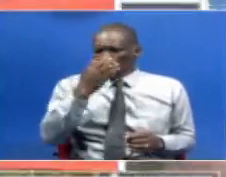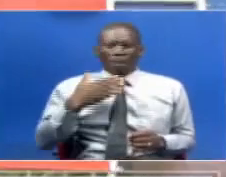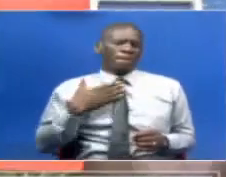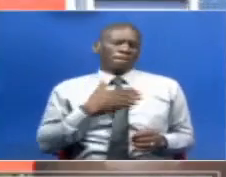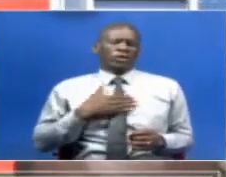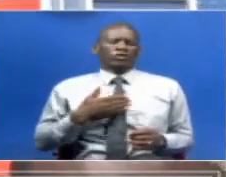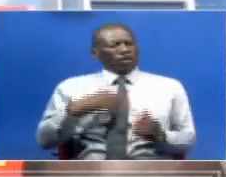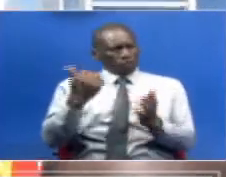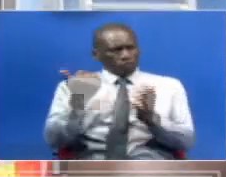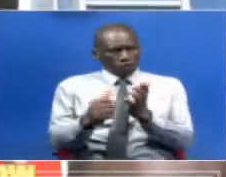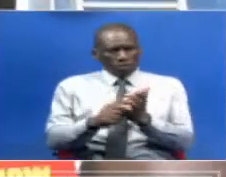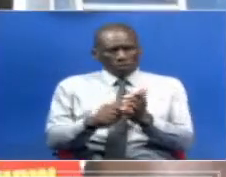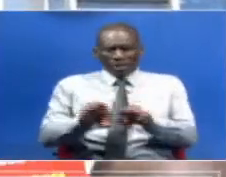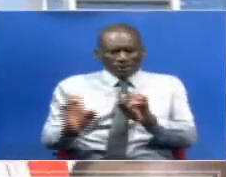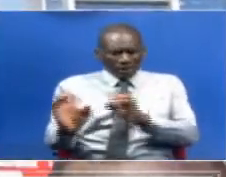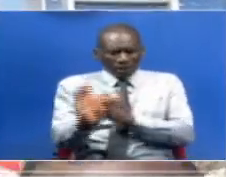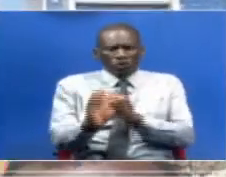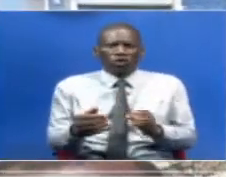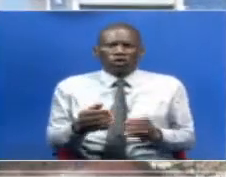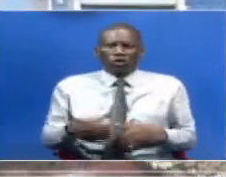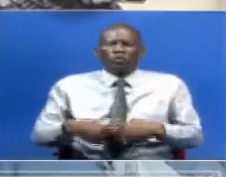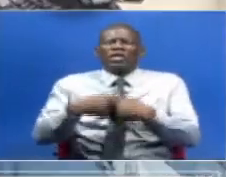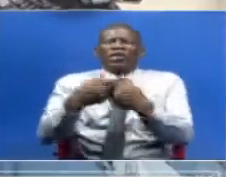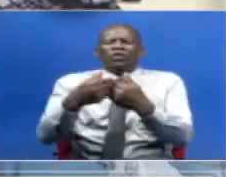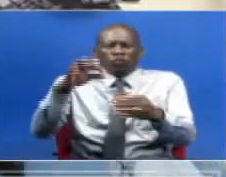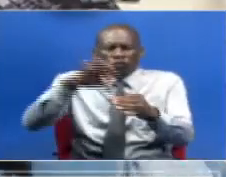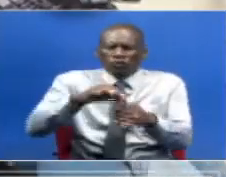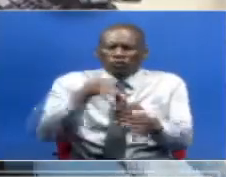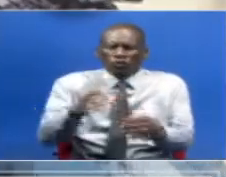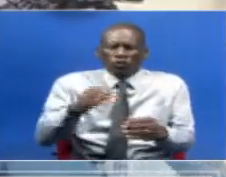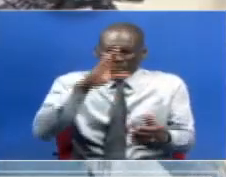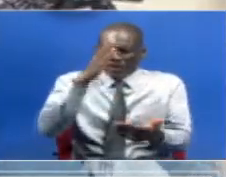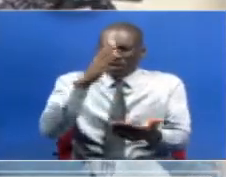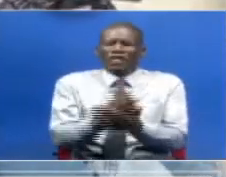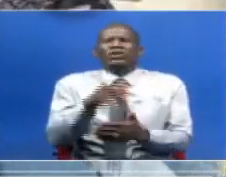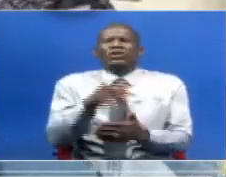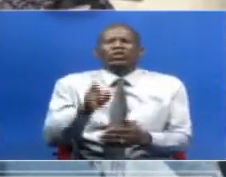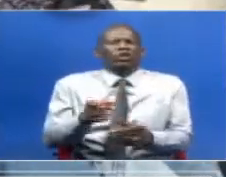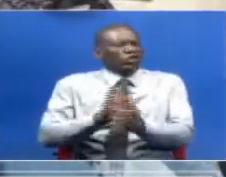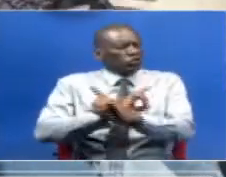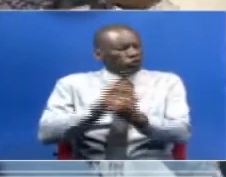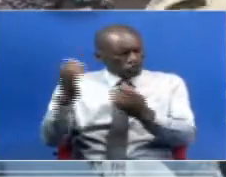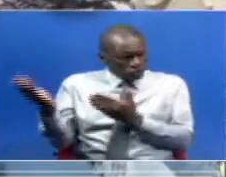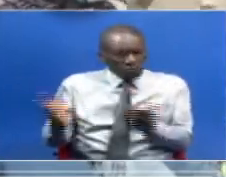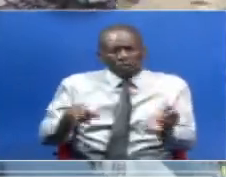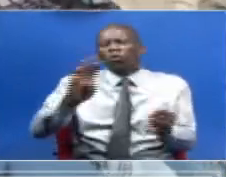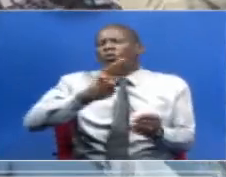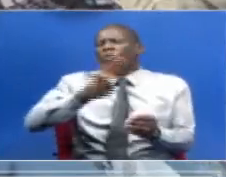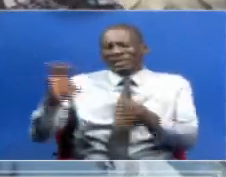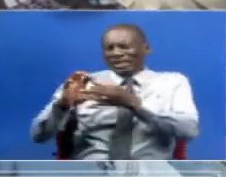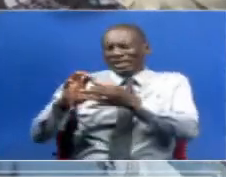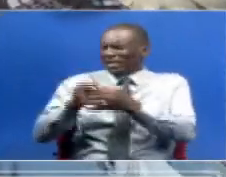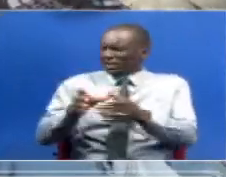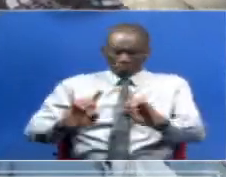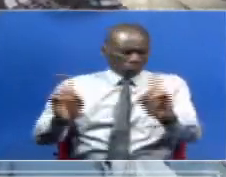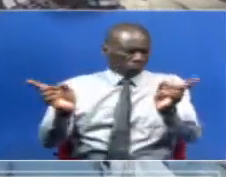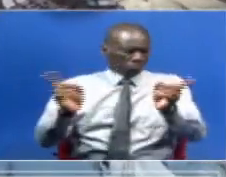as inchi. Tumekupa kura yetu, tumekuamini. Wasituletee Western culture yao waharibu inchi yetu.